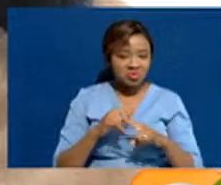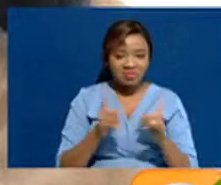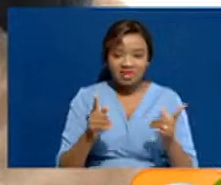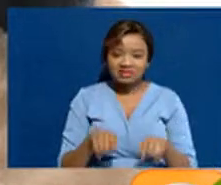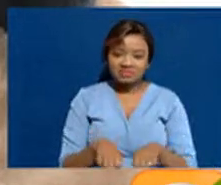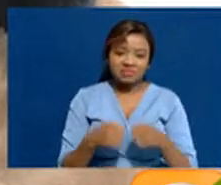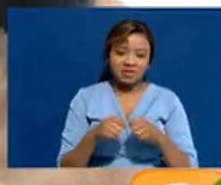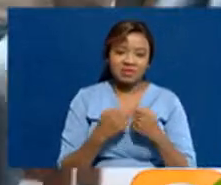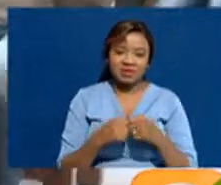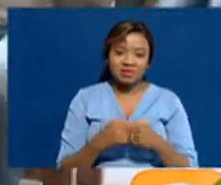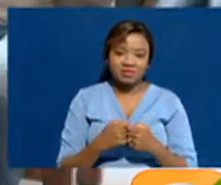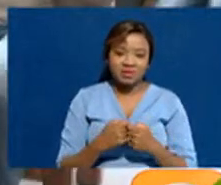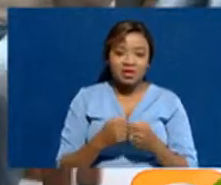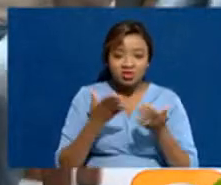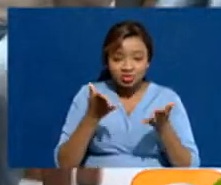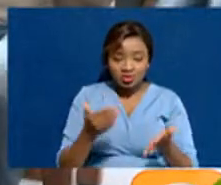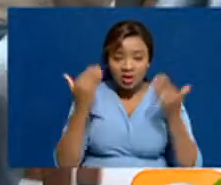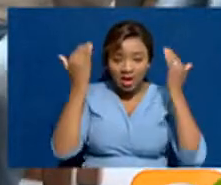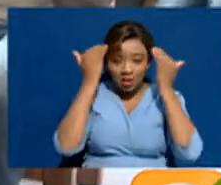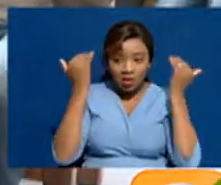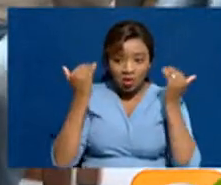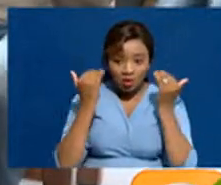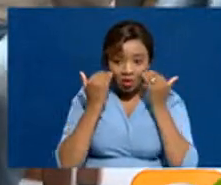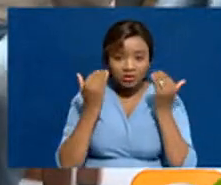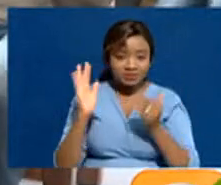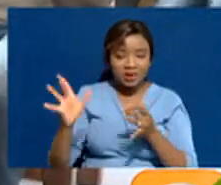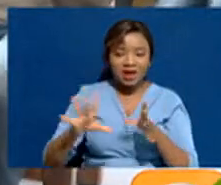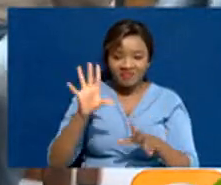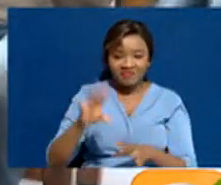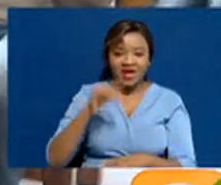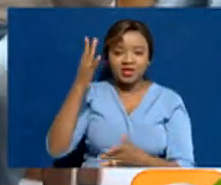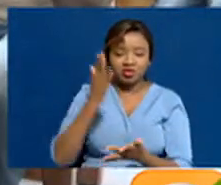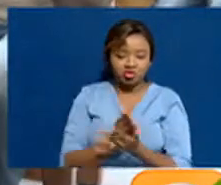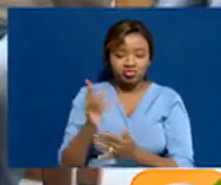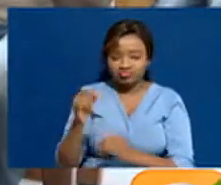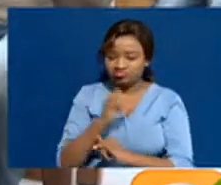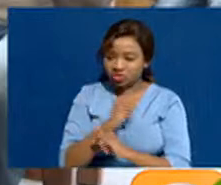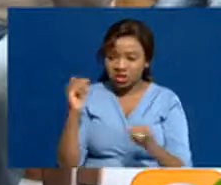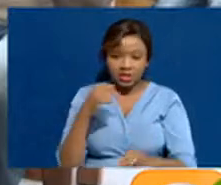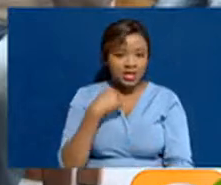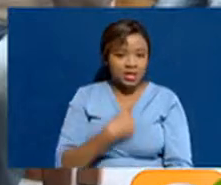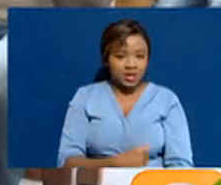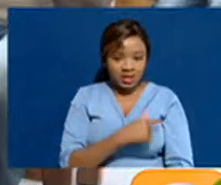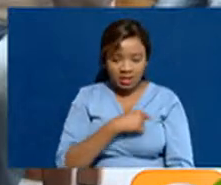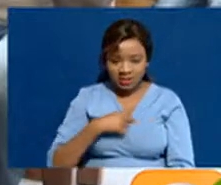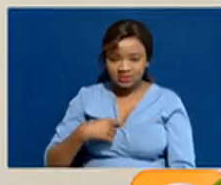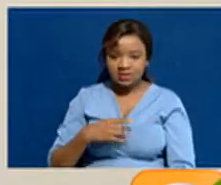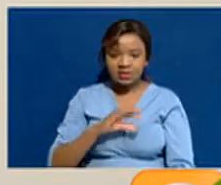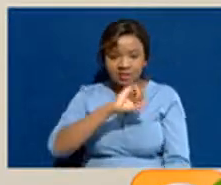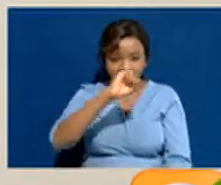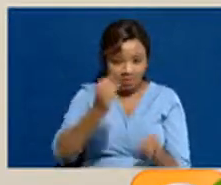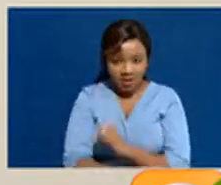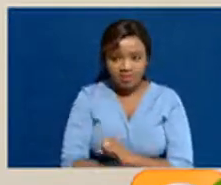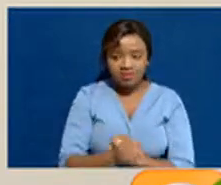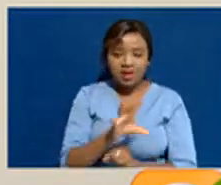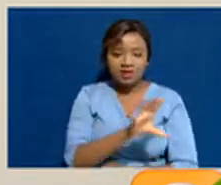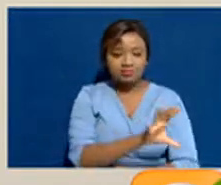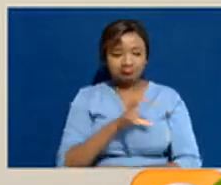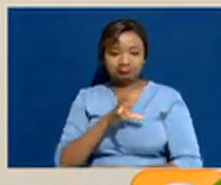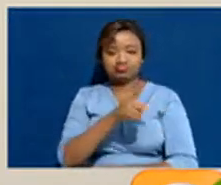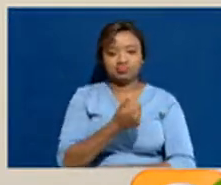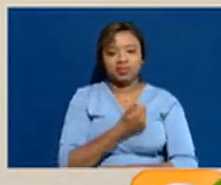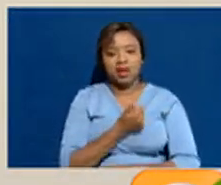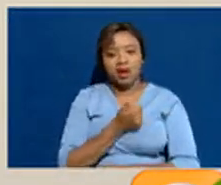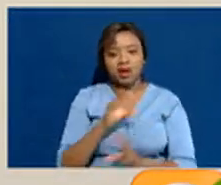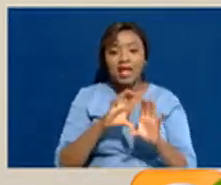Hii leo mahakama kuu ya Kabarnet imempata na hatia ya kumbaka na kumpachika mimba msichana wa darasa la saba.